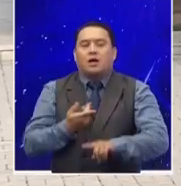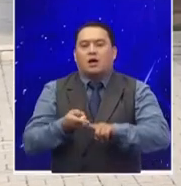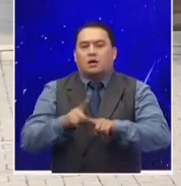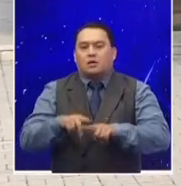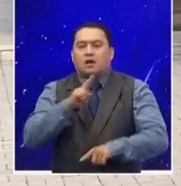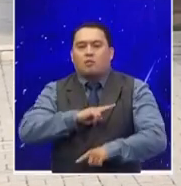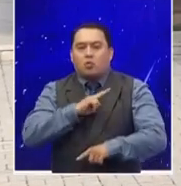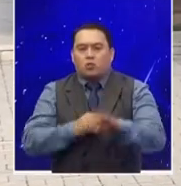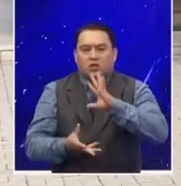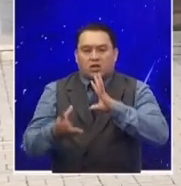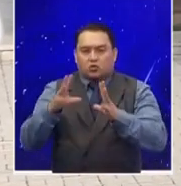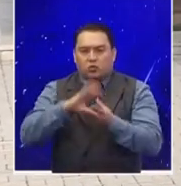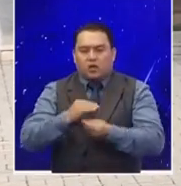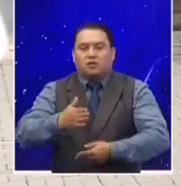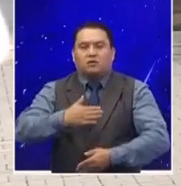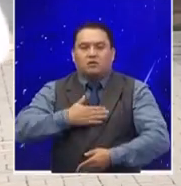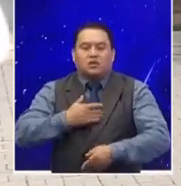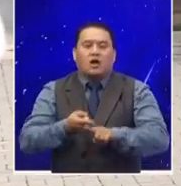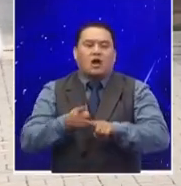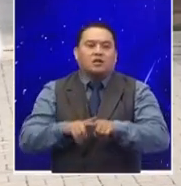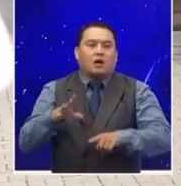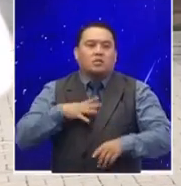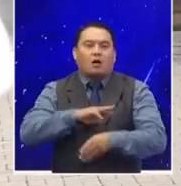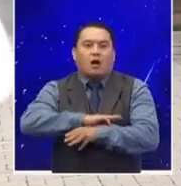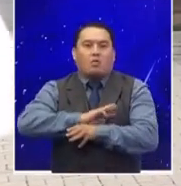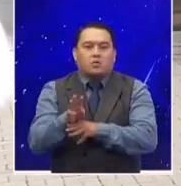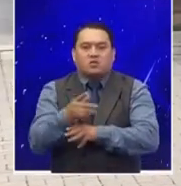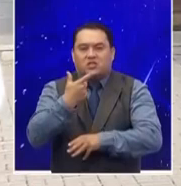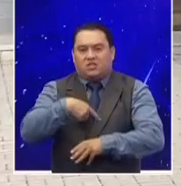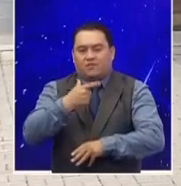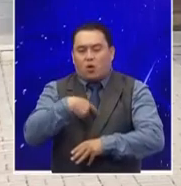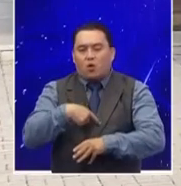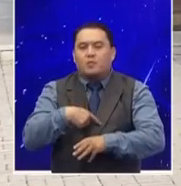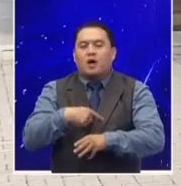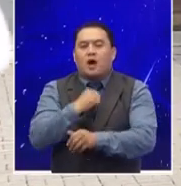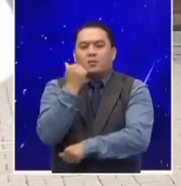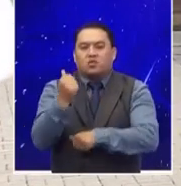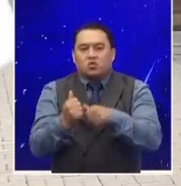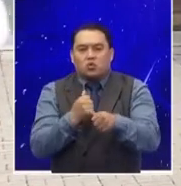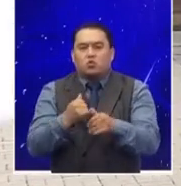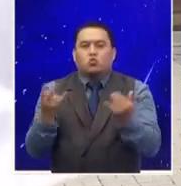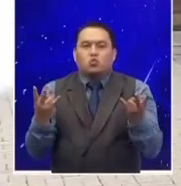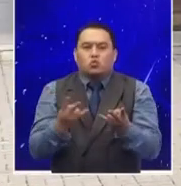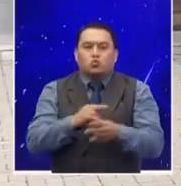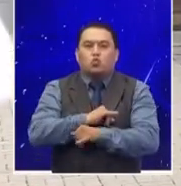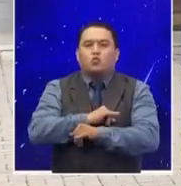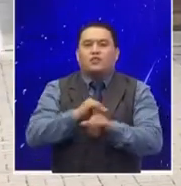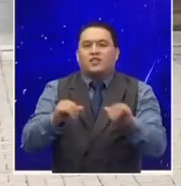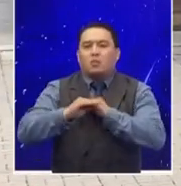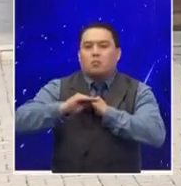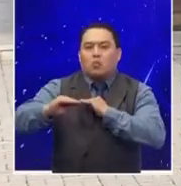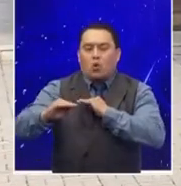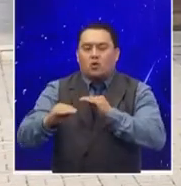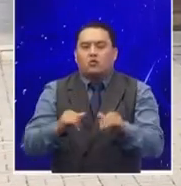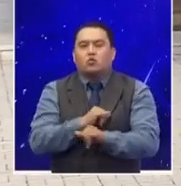работы. И сейчас мы для того, чтобы обеспечить сырьем этот завод, должны увеличить площади посевные.